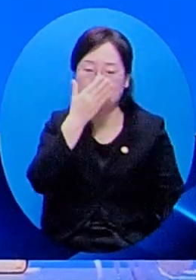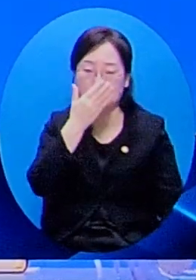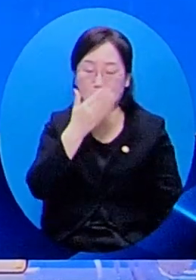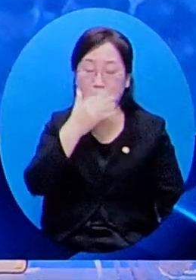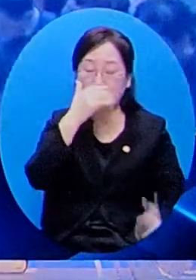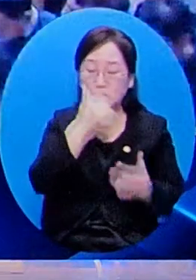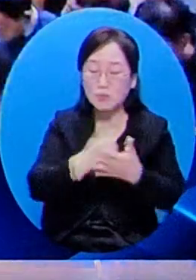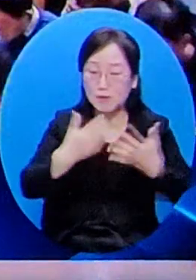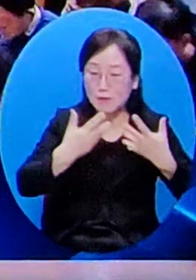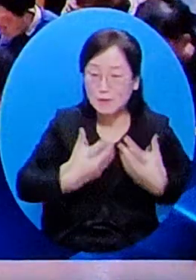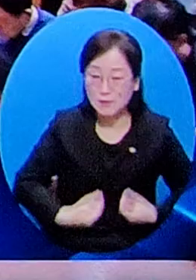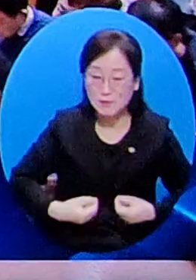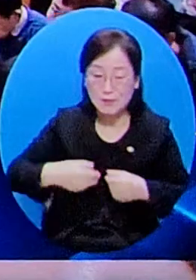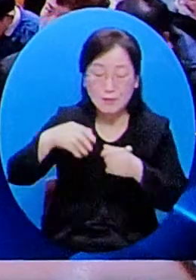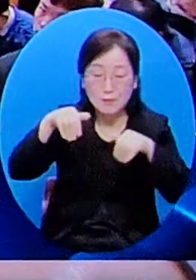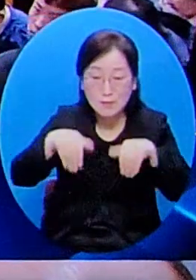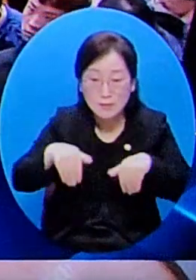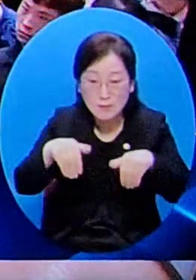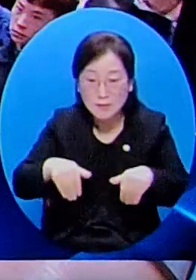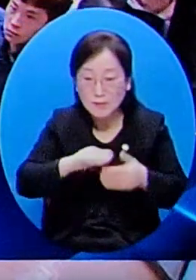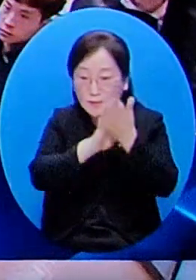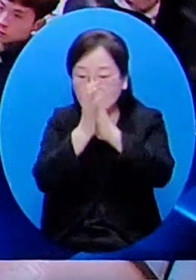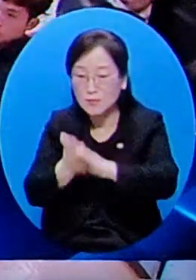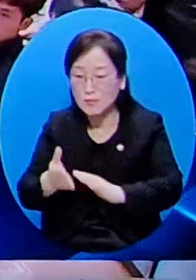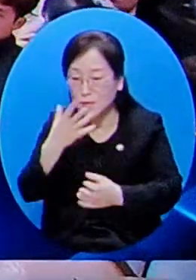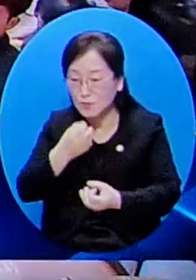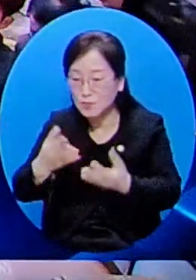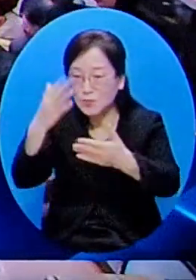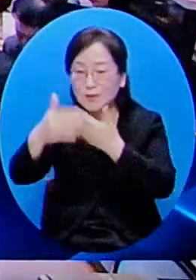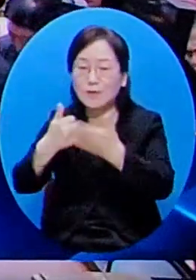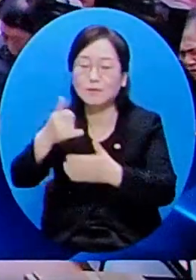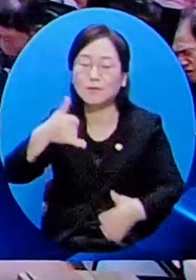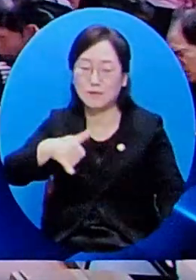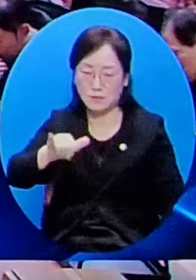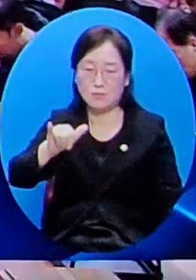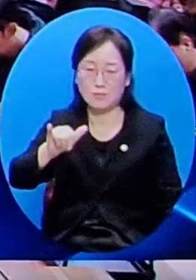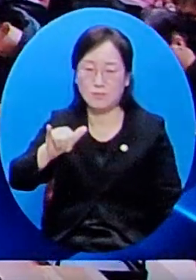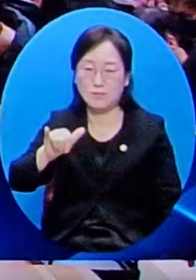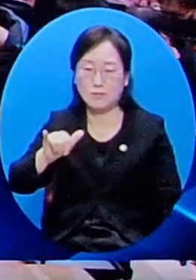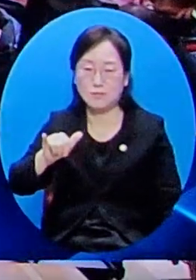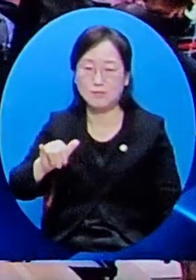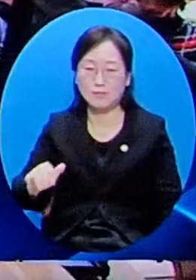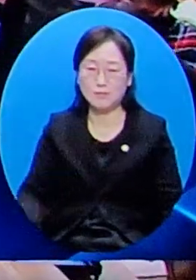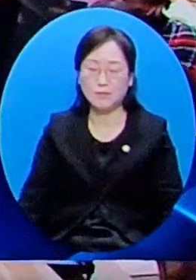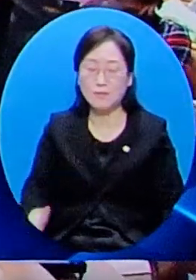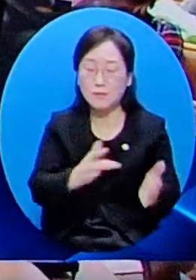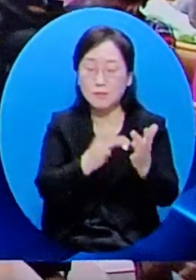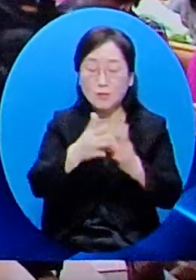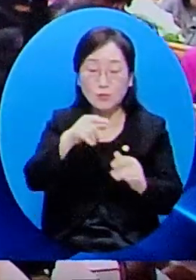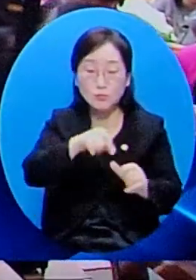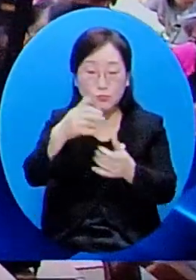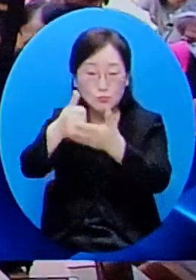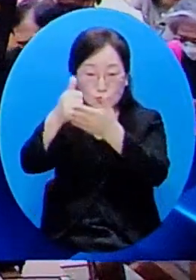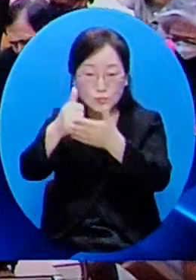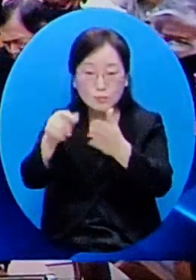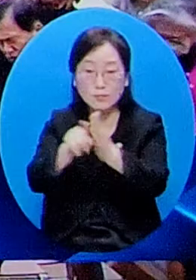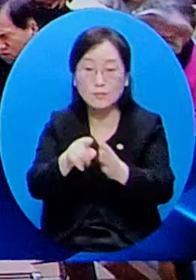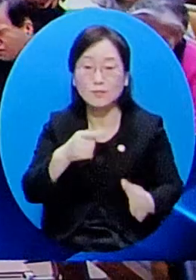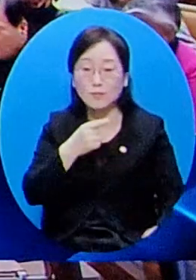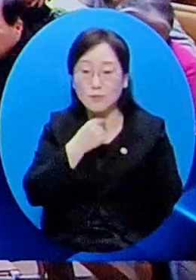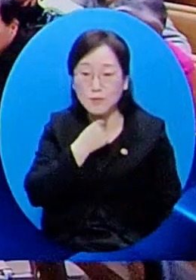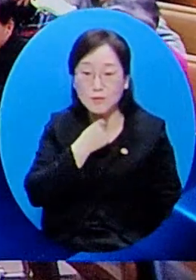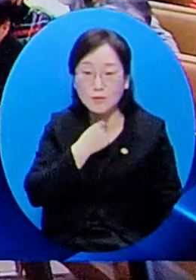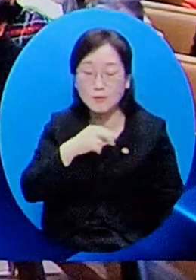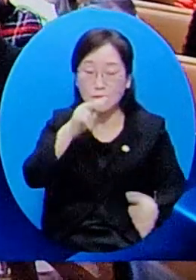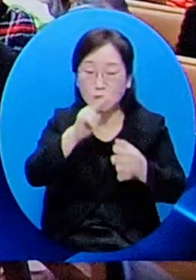죄와 절망의 노예에서 축복된 하나님의 자녀로 바뀌어지게 되는 것입니다. 예수를 구세로 영접하기를 원하시는 분들은